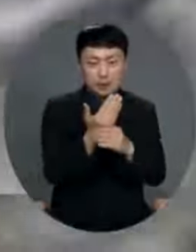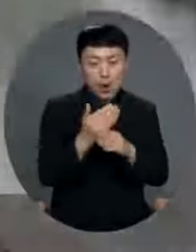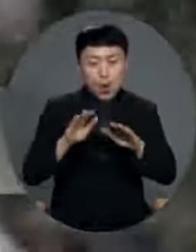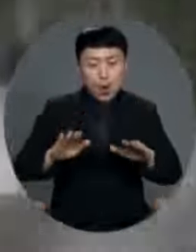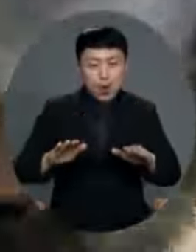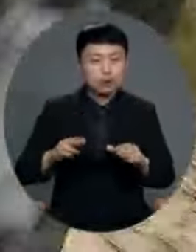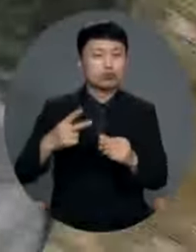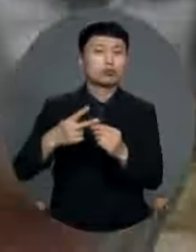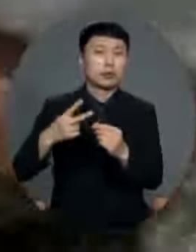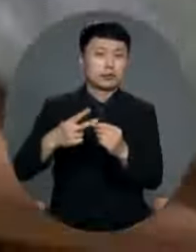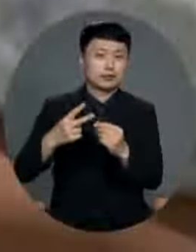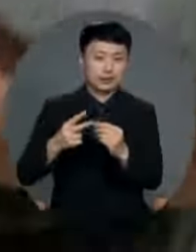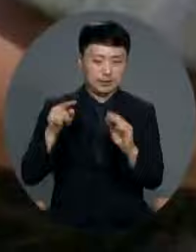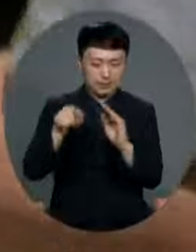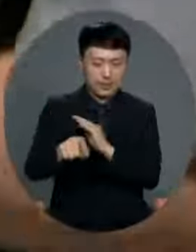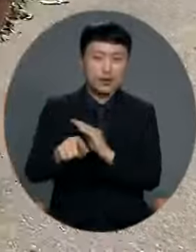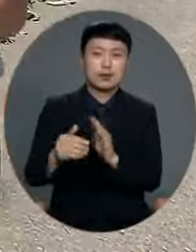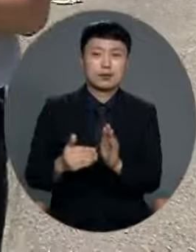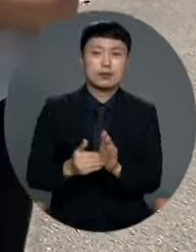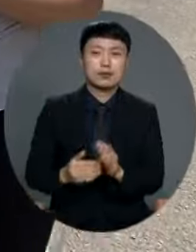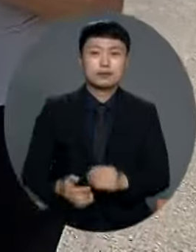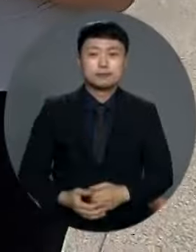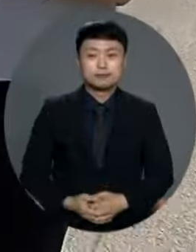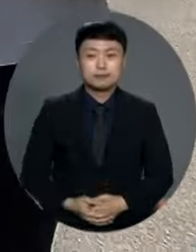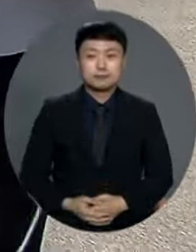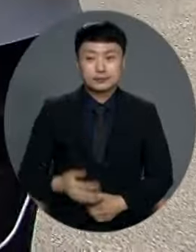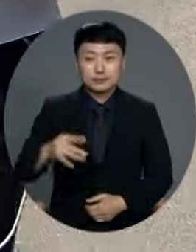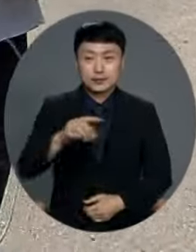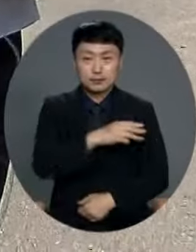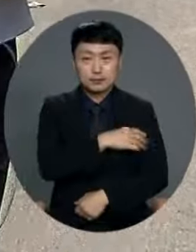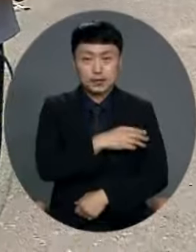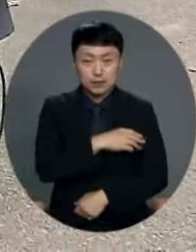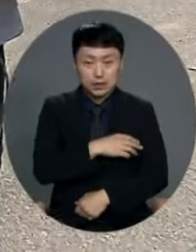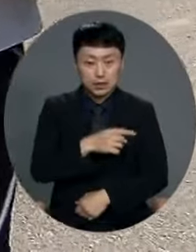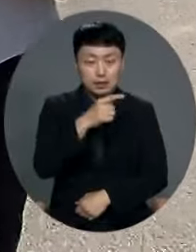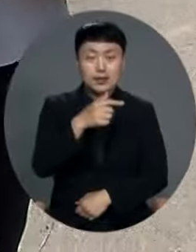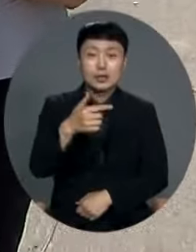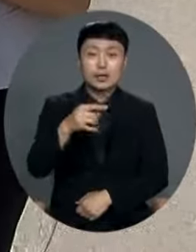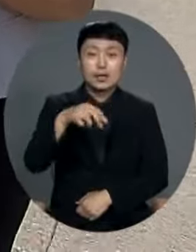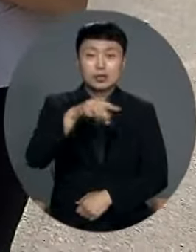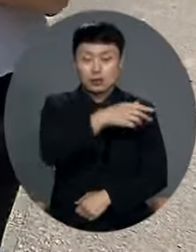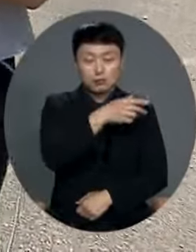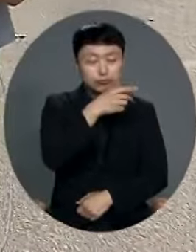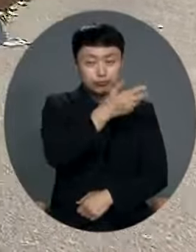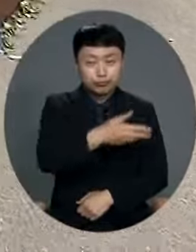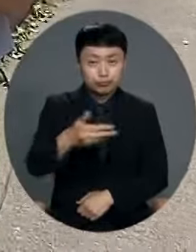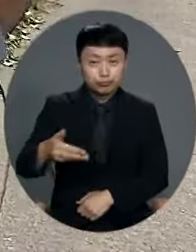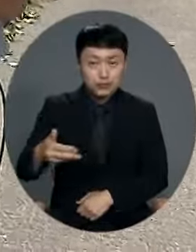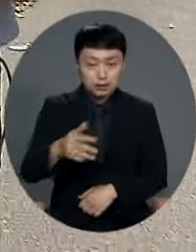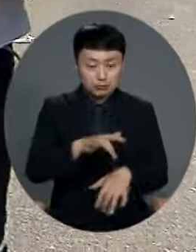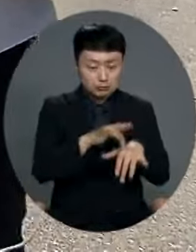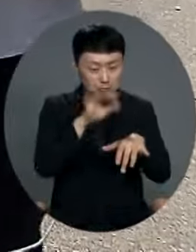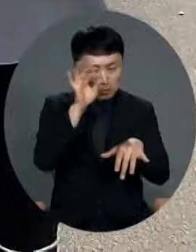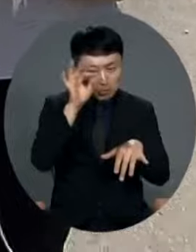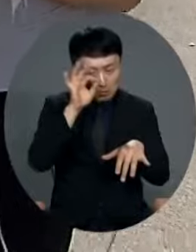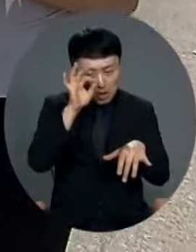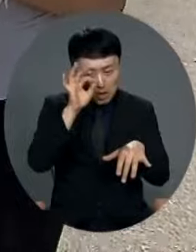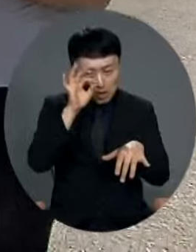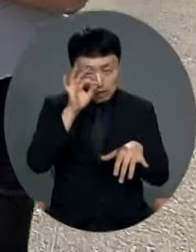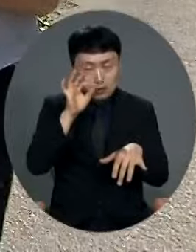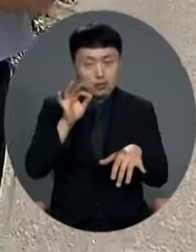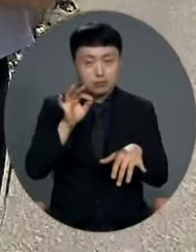현장을 찾았습니다 상병은 지난해 7월 바로 이곳 내성천에서 실종자 수색 작업 중 금에